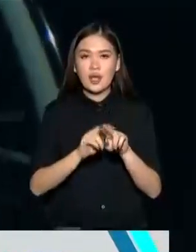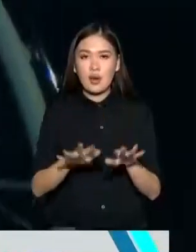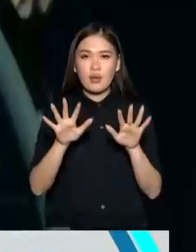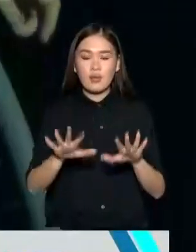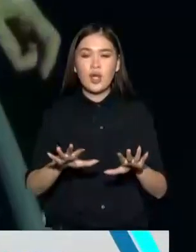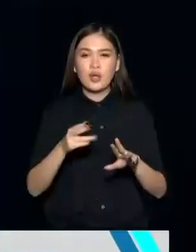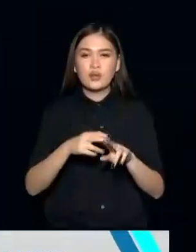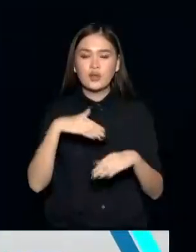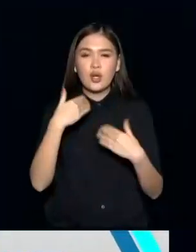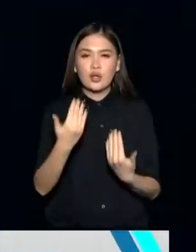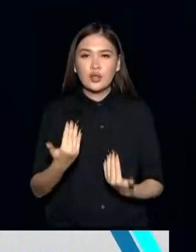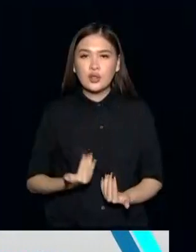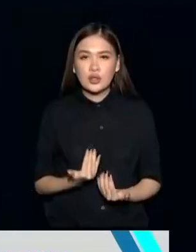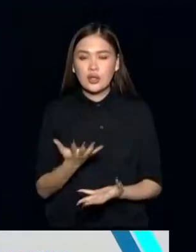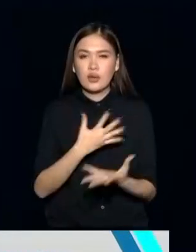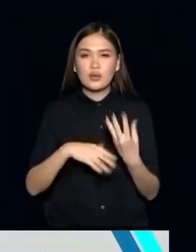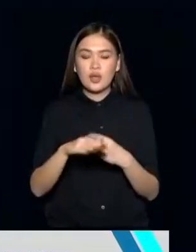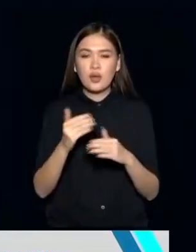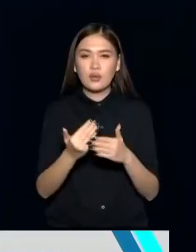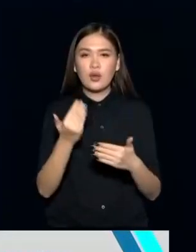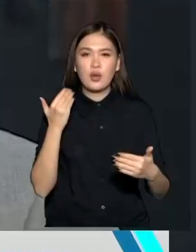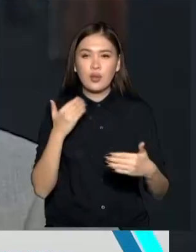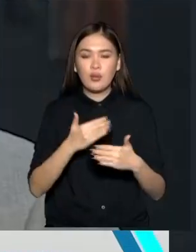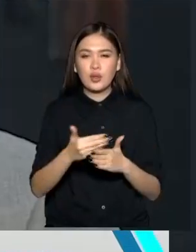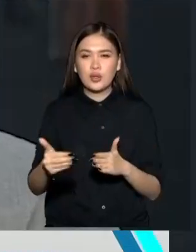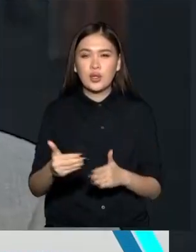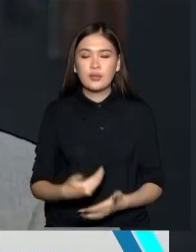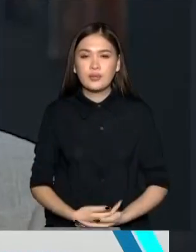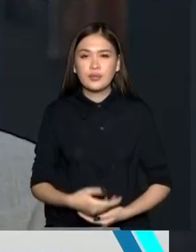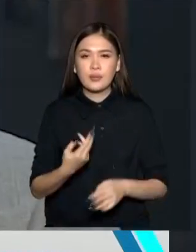полигоне вся ее жизнь разделилась на до и после